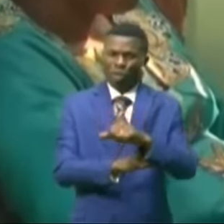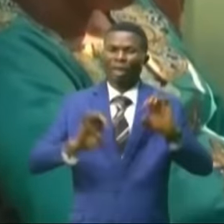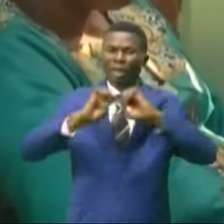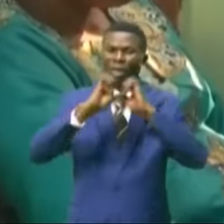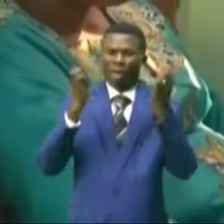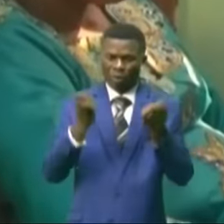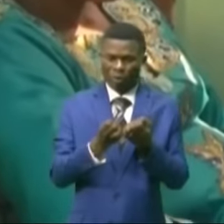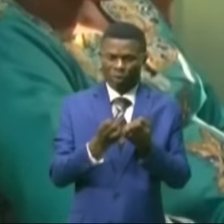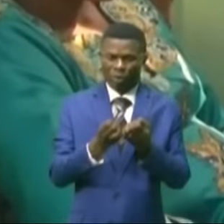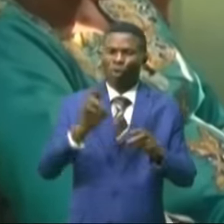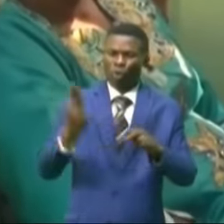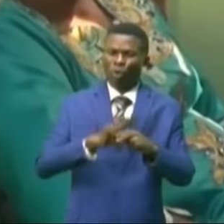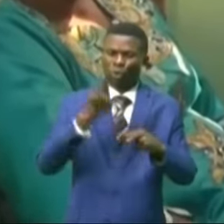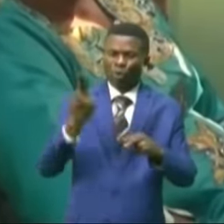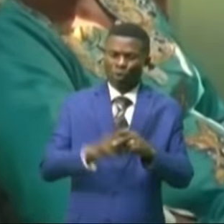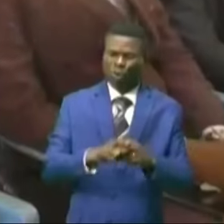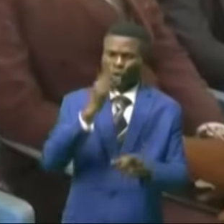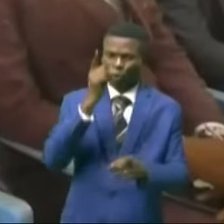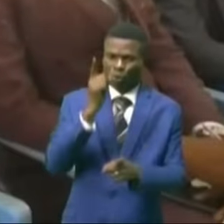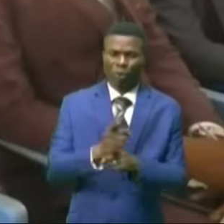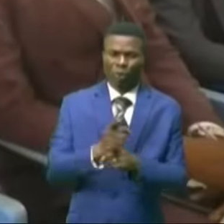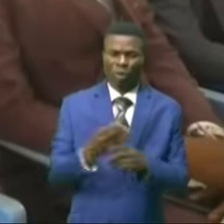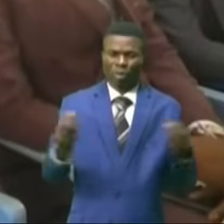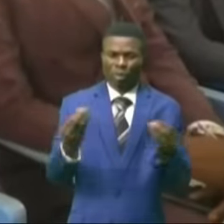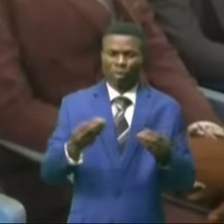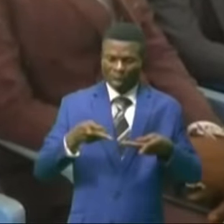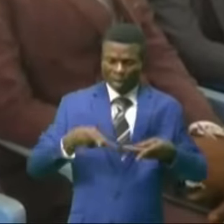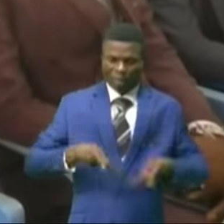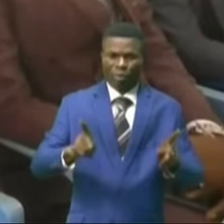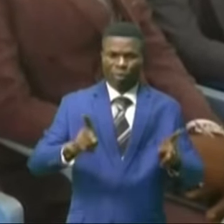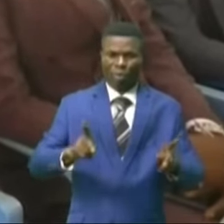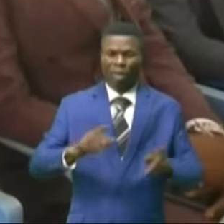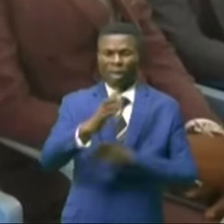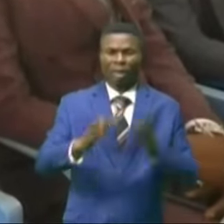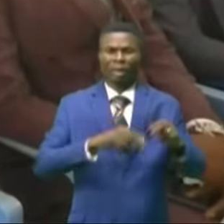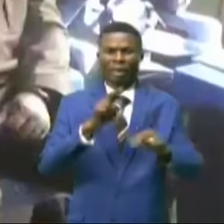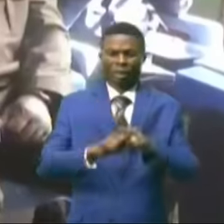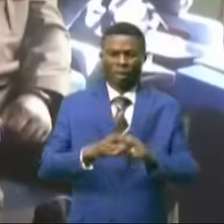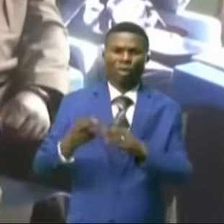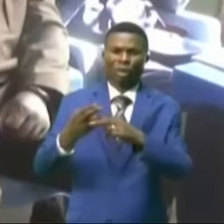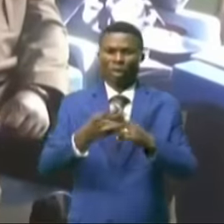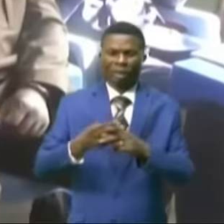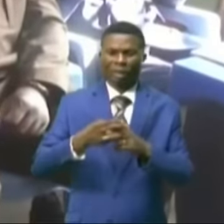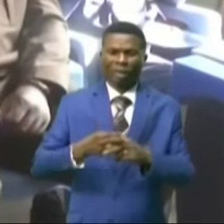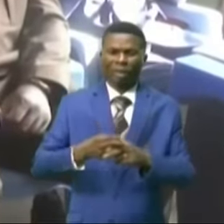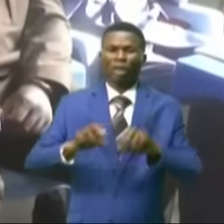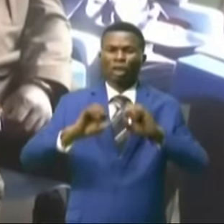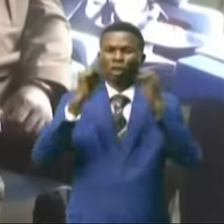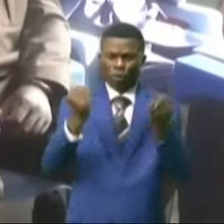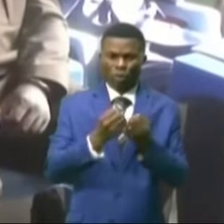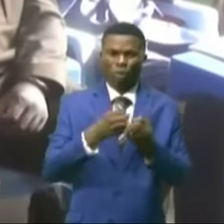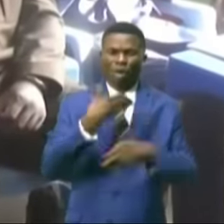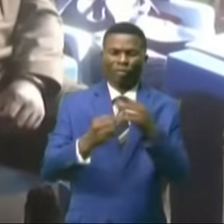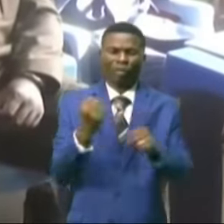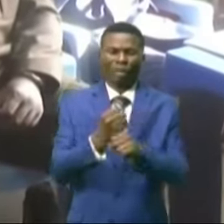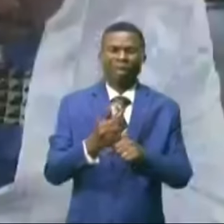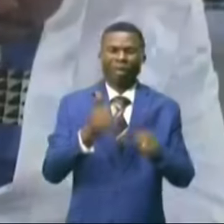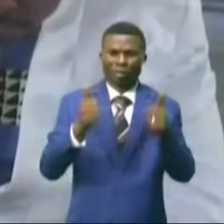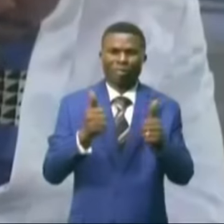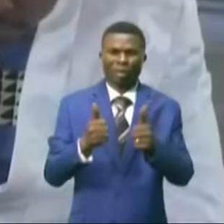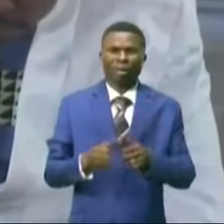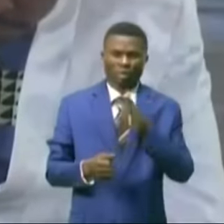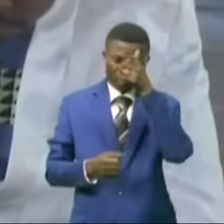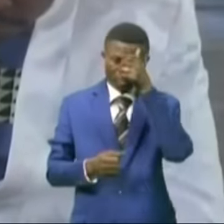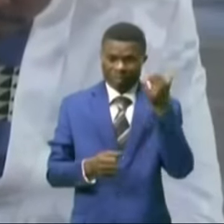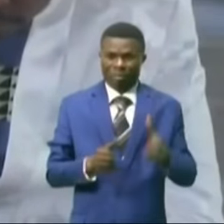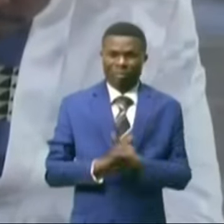être d'application à la loupe en vue de permettre à la Caisse nationale de sécurité sociale de remplir ses devoirs régaliens. Il est